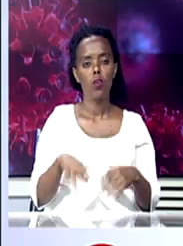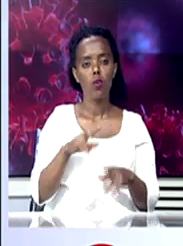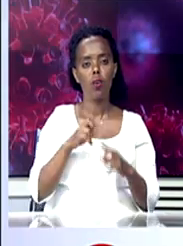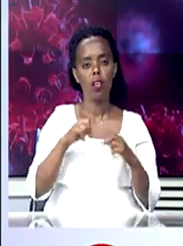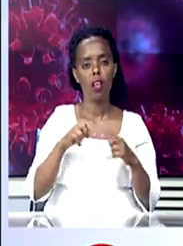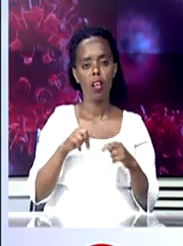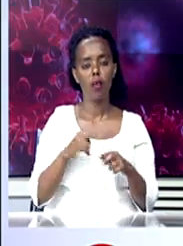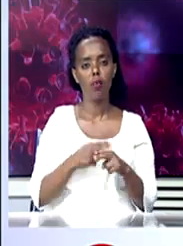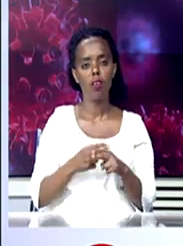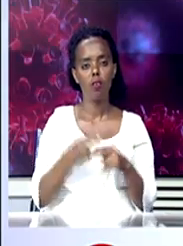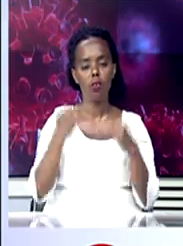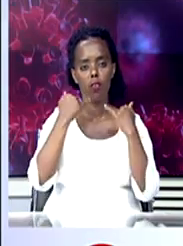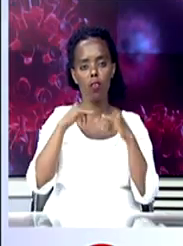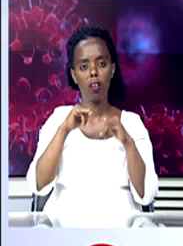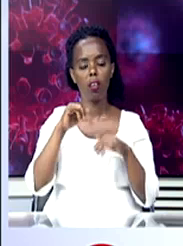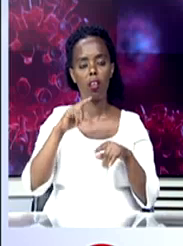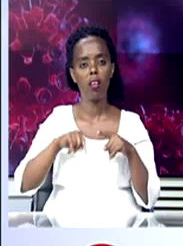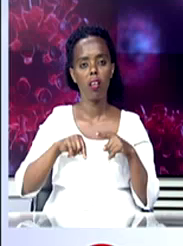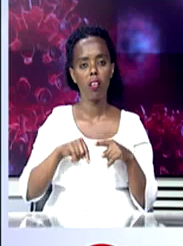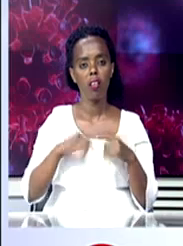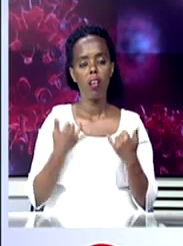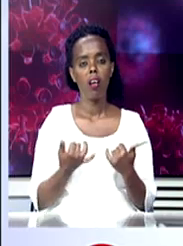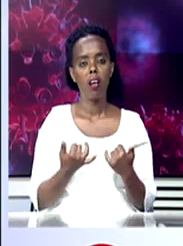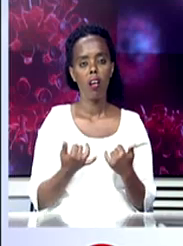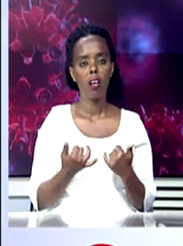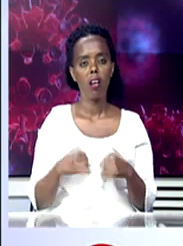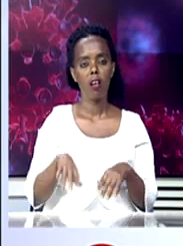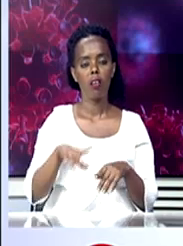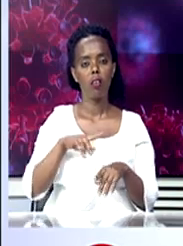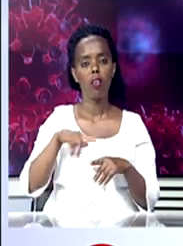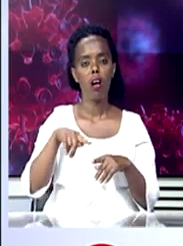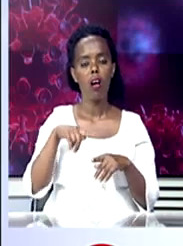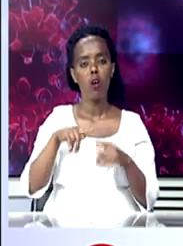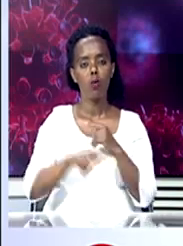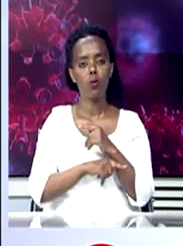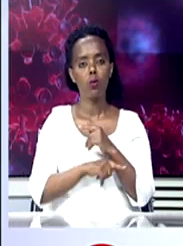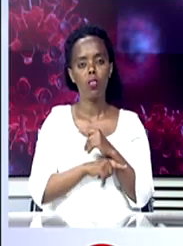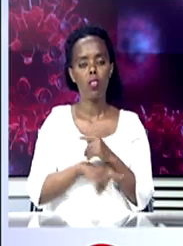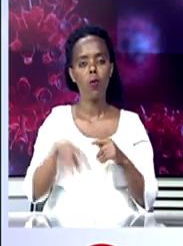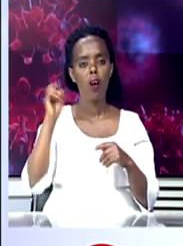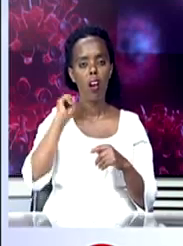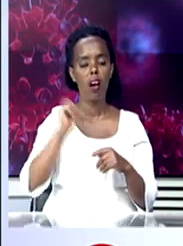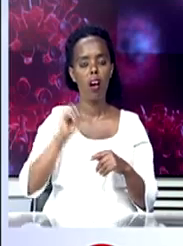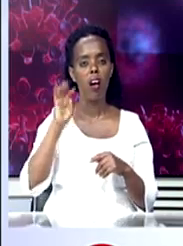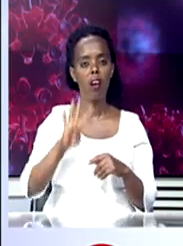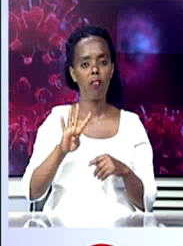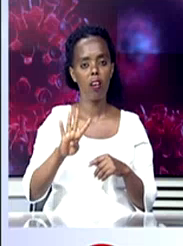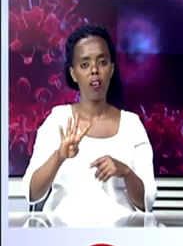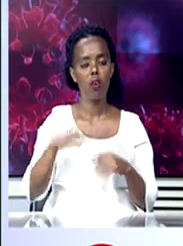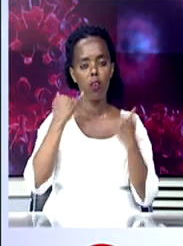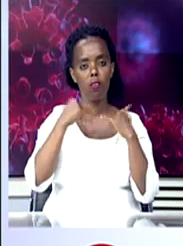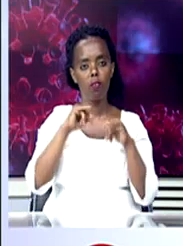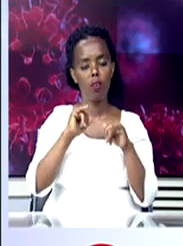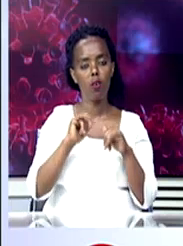Godinale murasni odefanno kan argachu kan indendeñe akka godina guji wallagarfan worren kuni koni